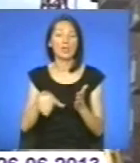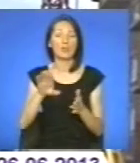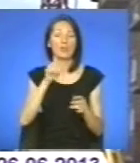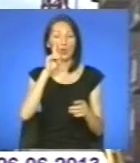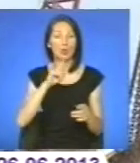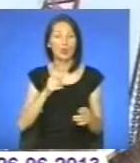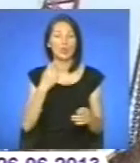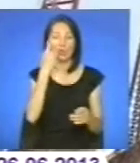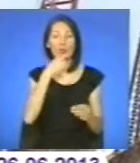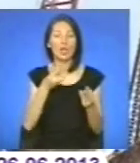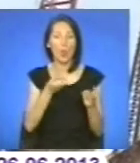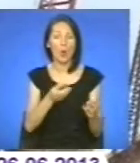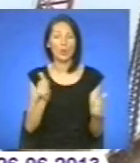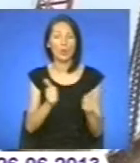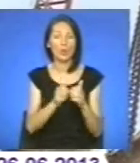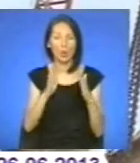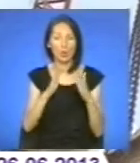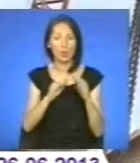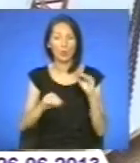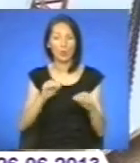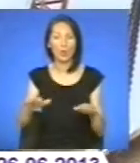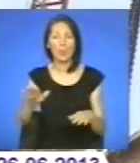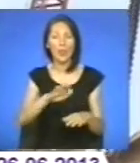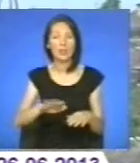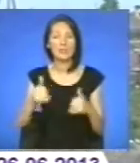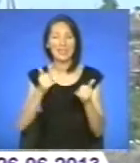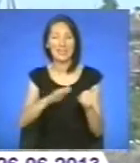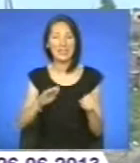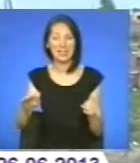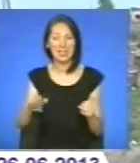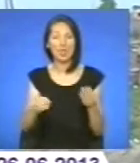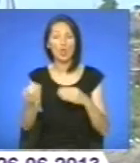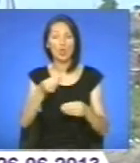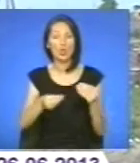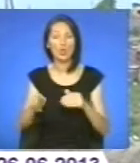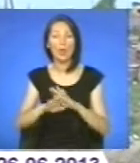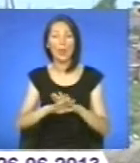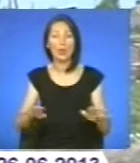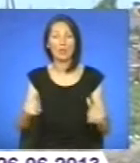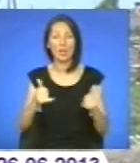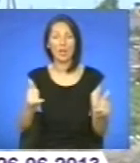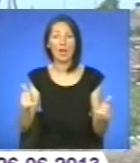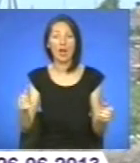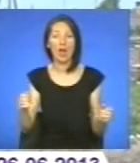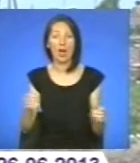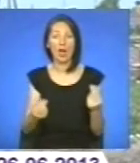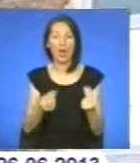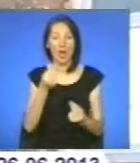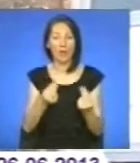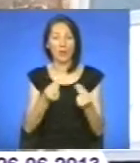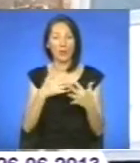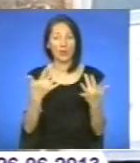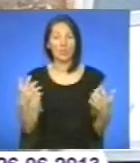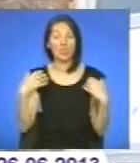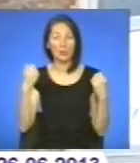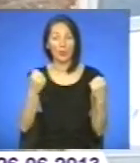опалення. Біля будинків облаштують майданчики для дітей і зі штучним покриттям для занять ігровими видами спорту. У